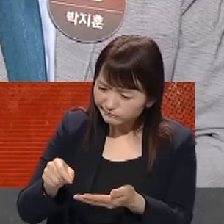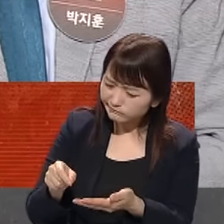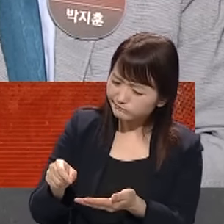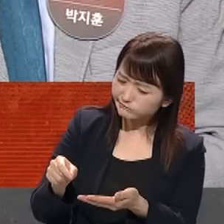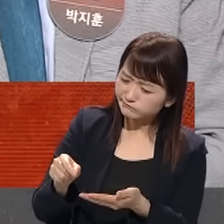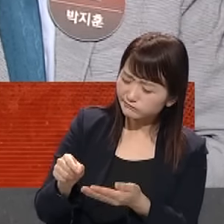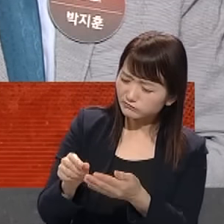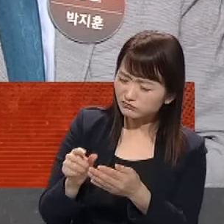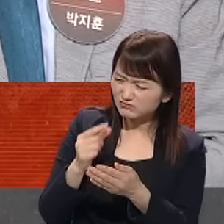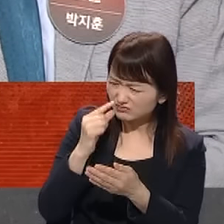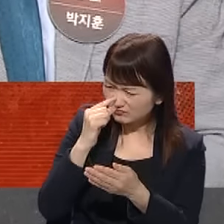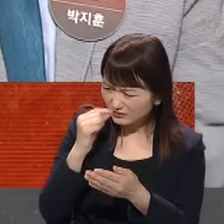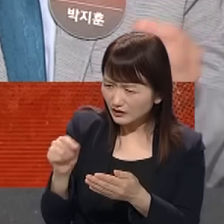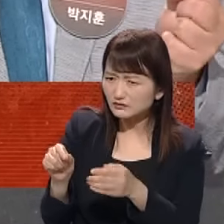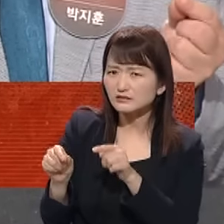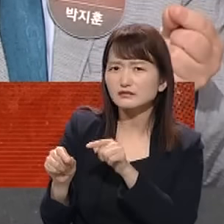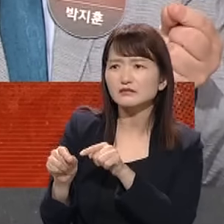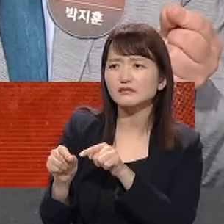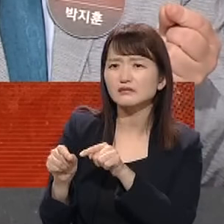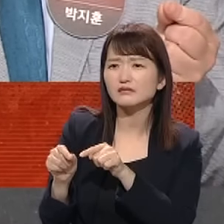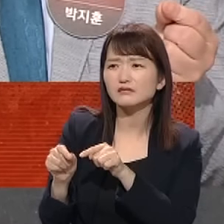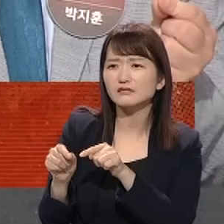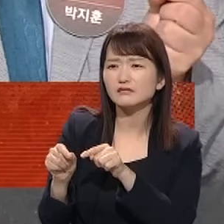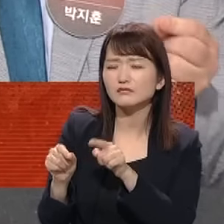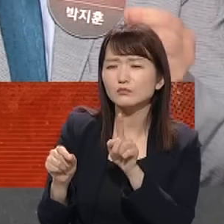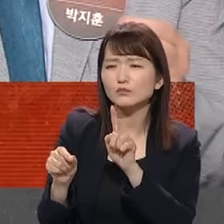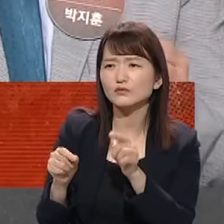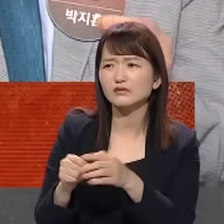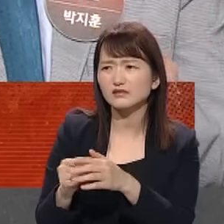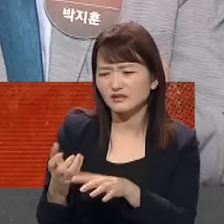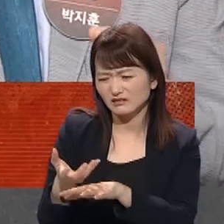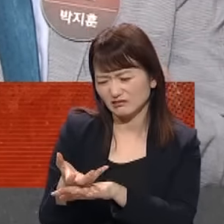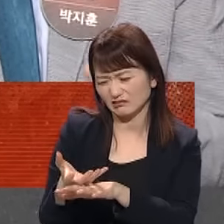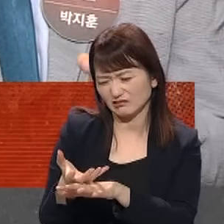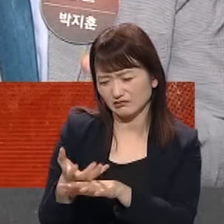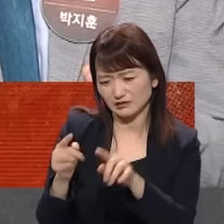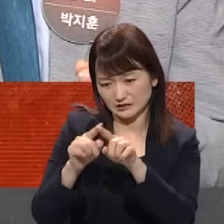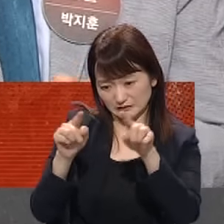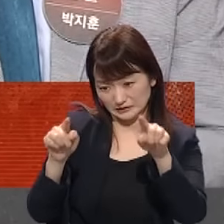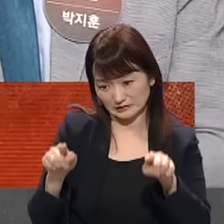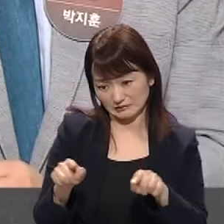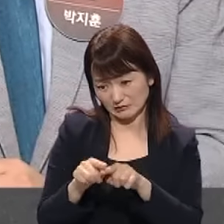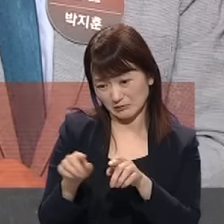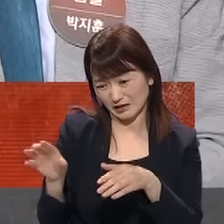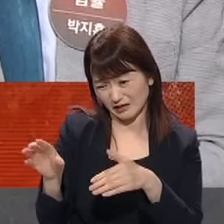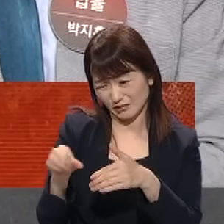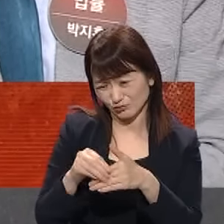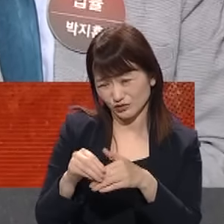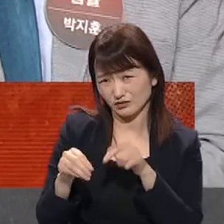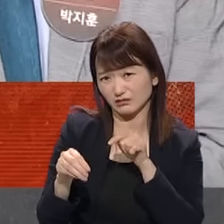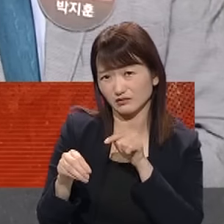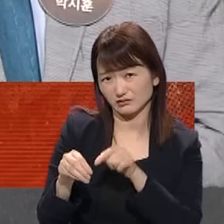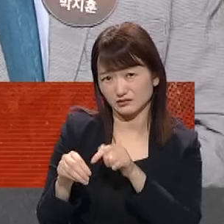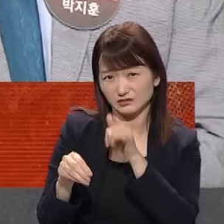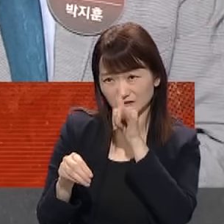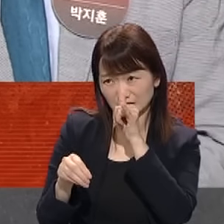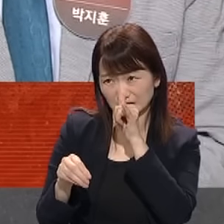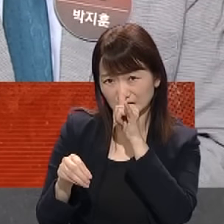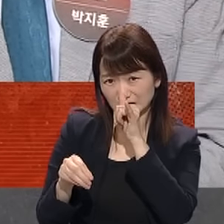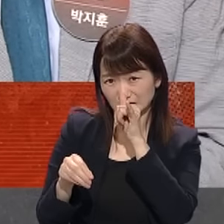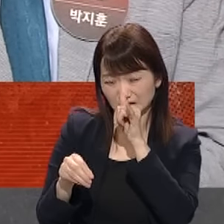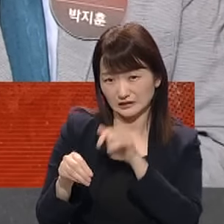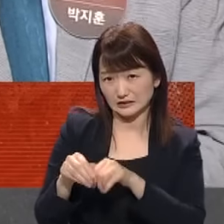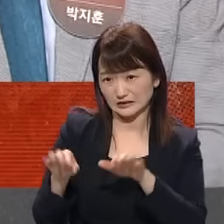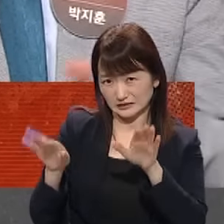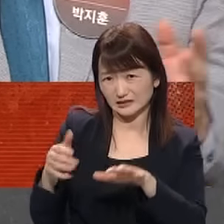가시인가? 근데 가시면 가시여야 되는데 털이 깃털이 있는 가시입니다. 3cm 정도 되니까 이거는 조류의